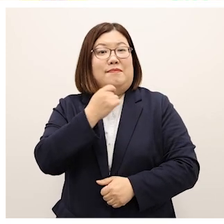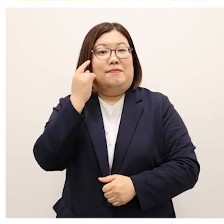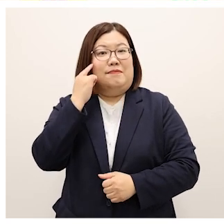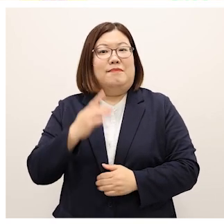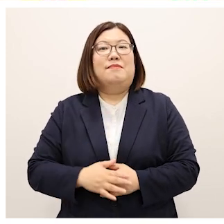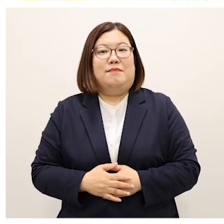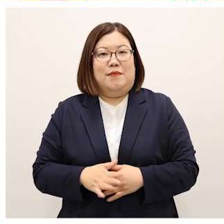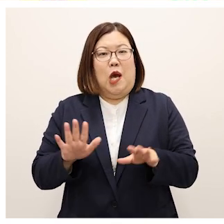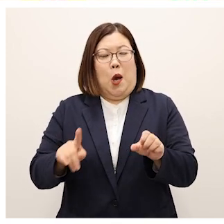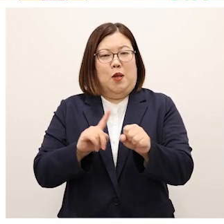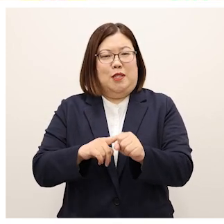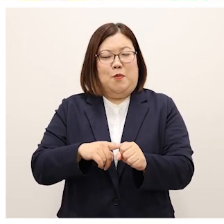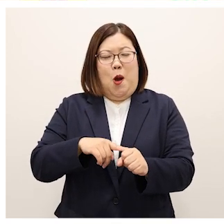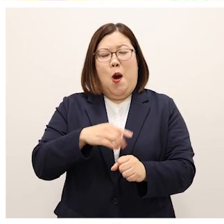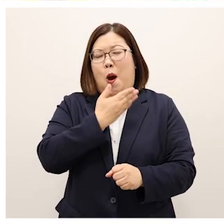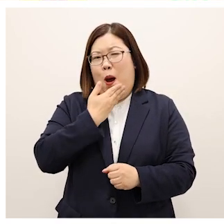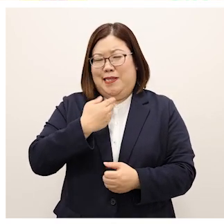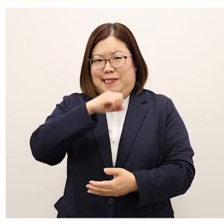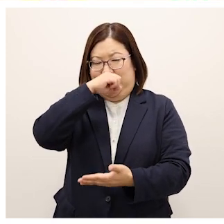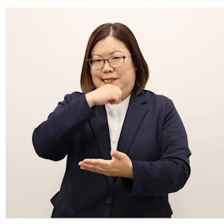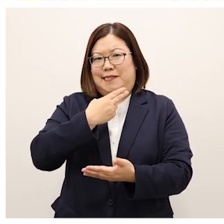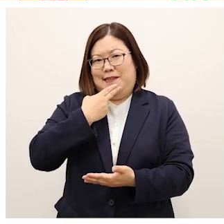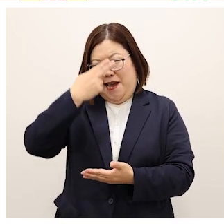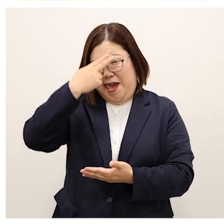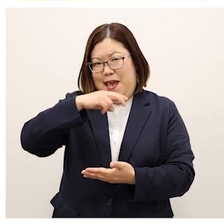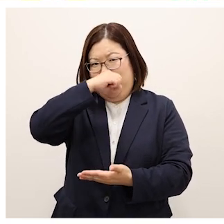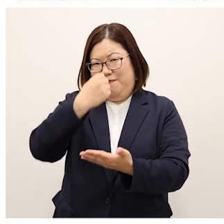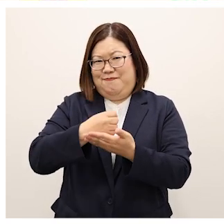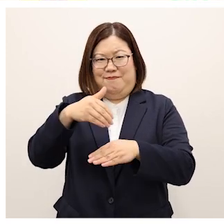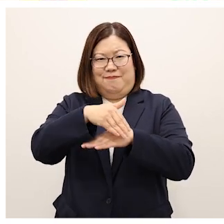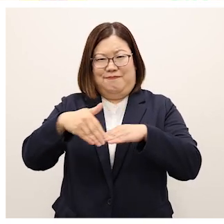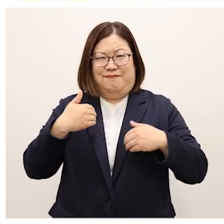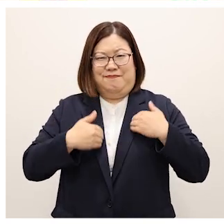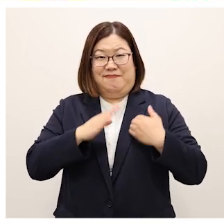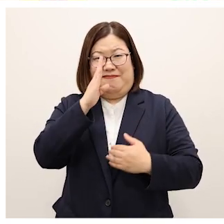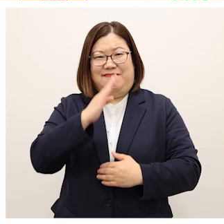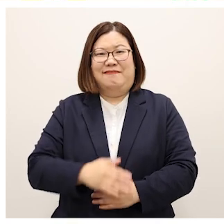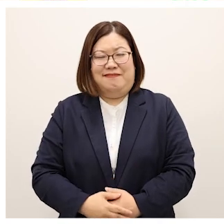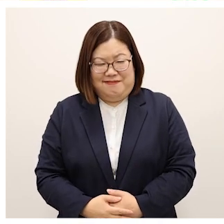今年も美味しいお酒ができますので、ぜひご賞味ください。